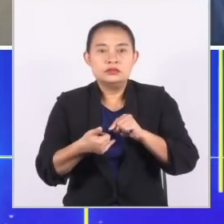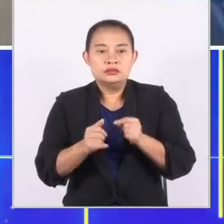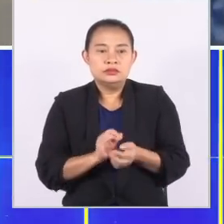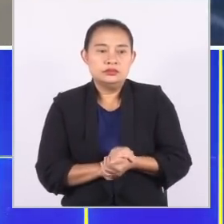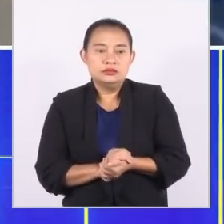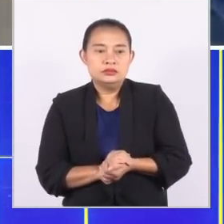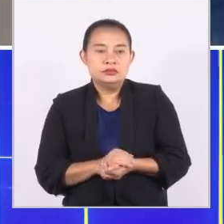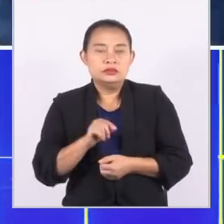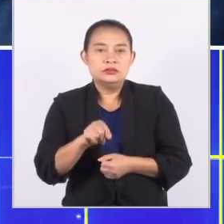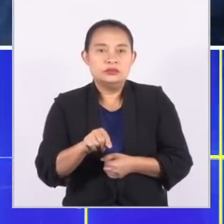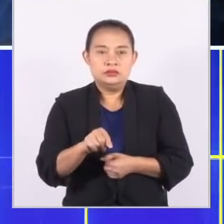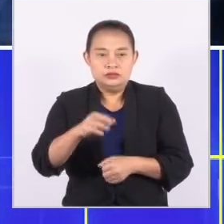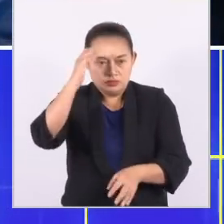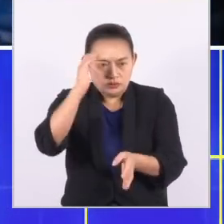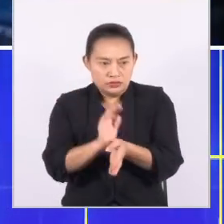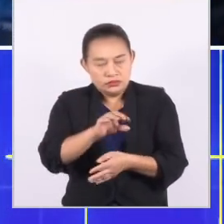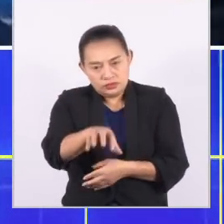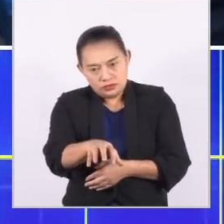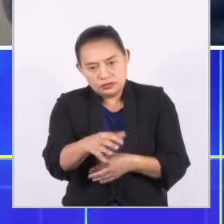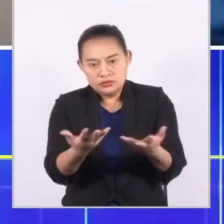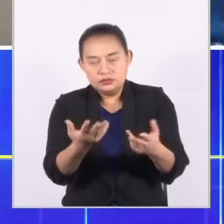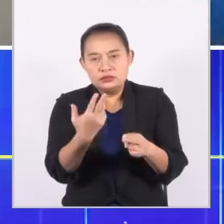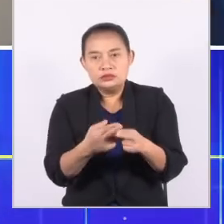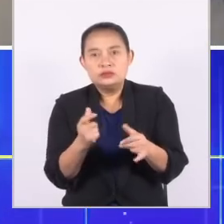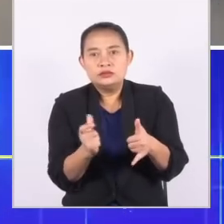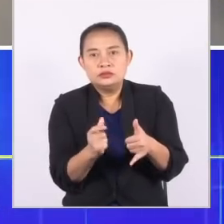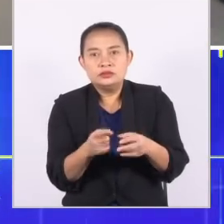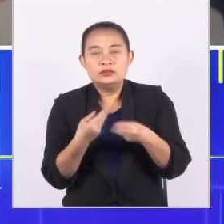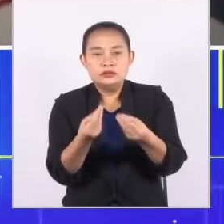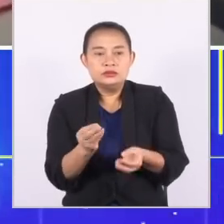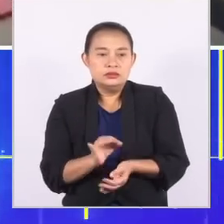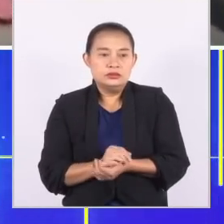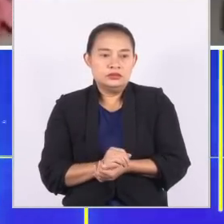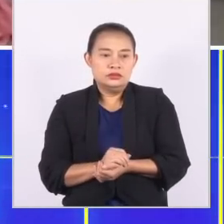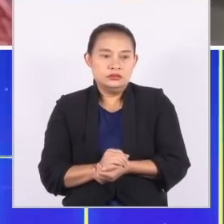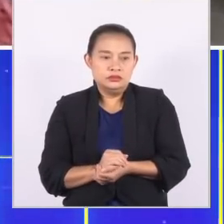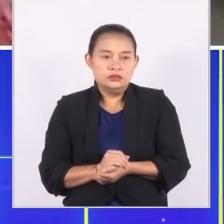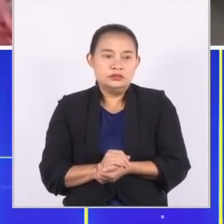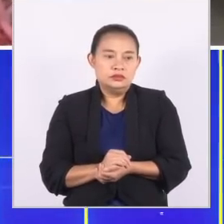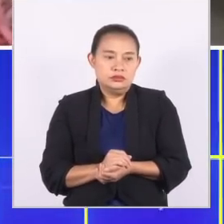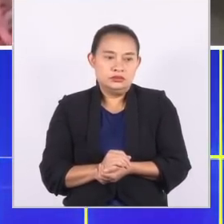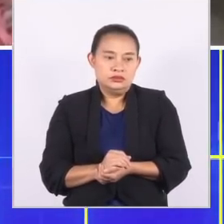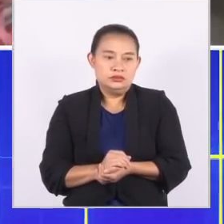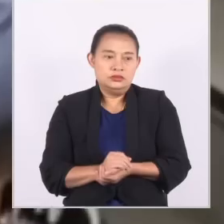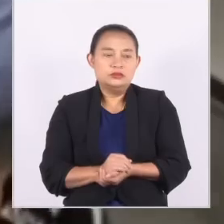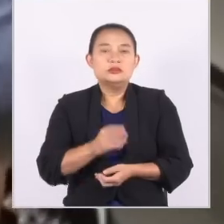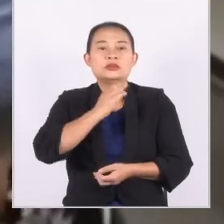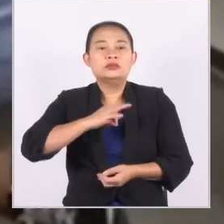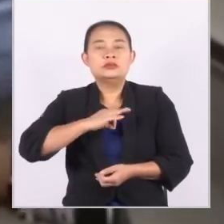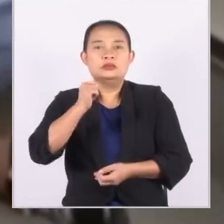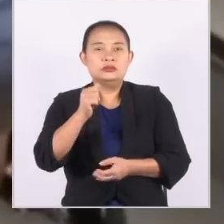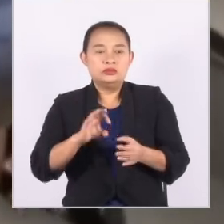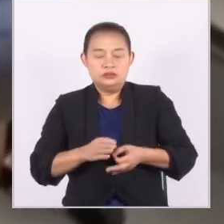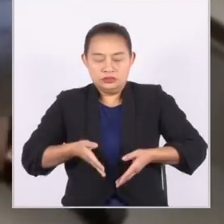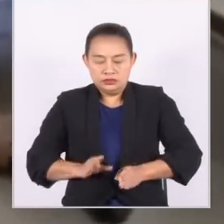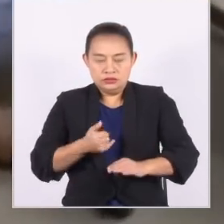บ้านสร้างอะไรเนี่ย น้องโรงพัก สวยชื่อ เลยขอโทษถัง อาจจะดีใจนะที่น้องยังมีชีวิตอยู่นะ ใช่ๆอาจจะ